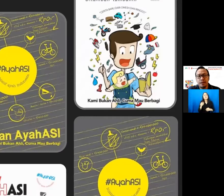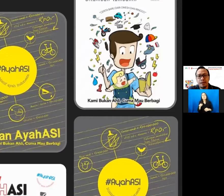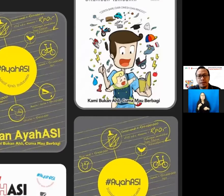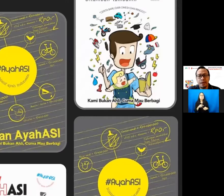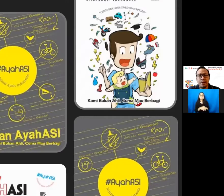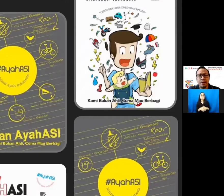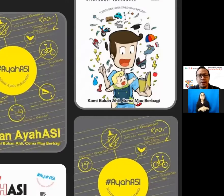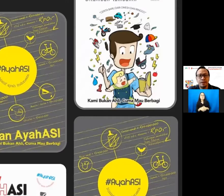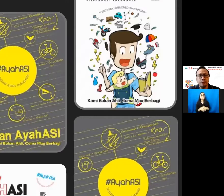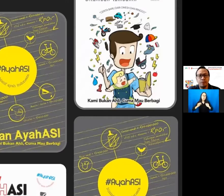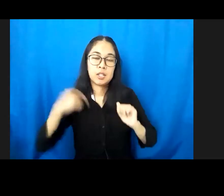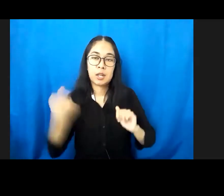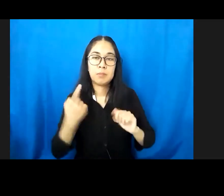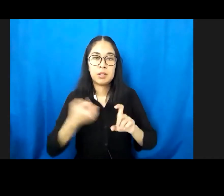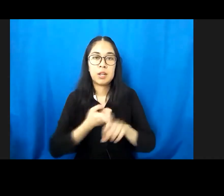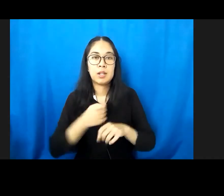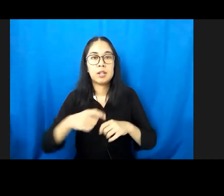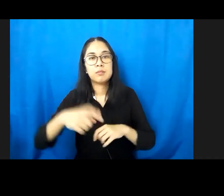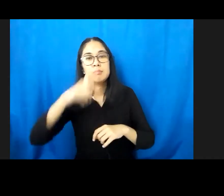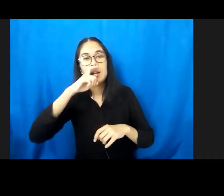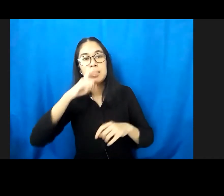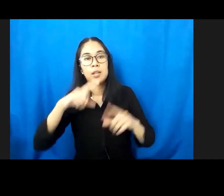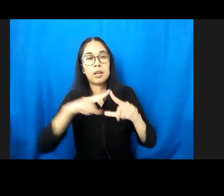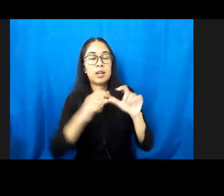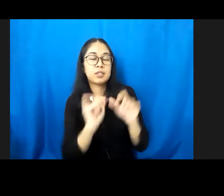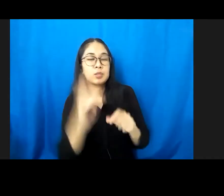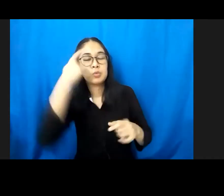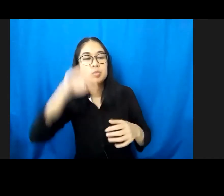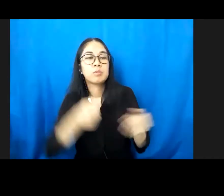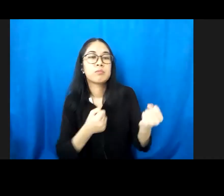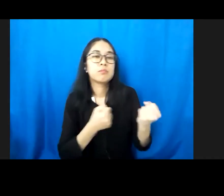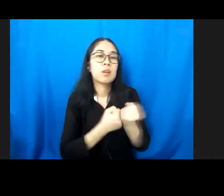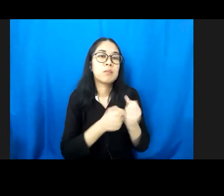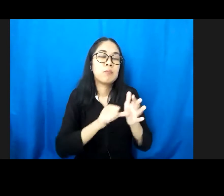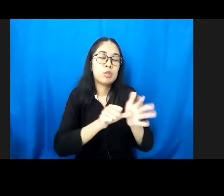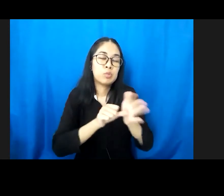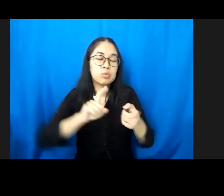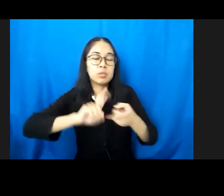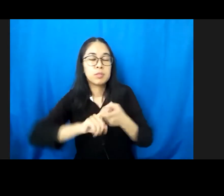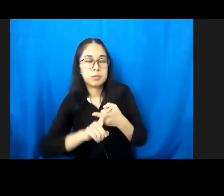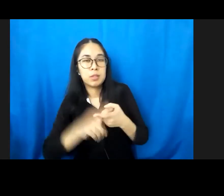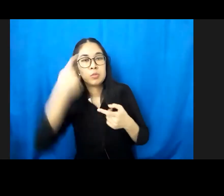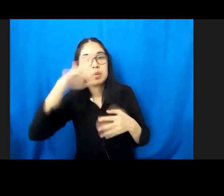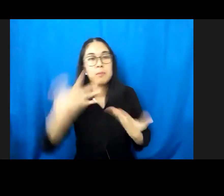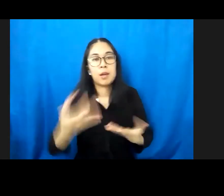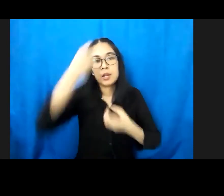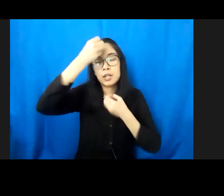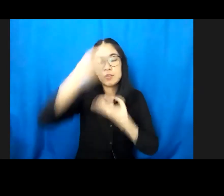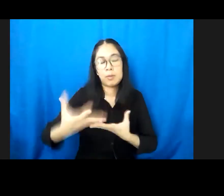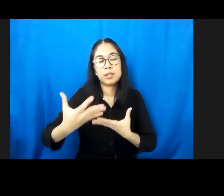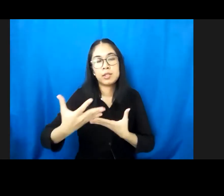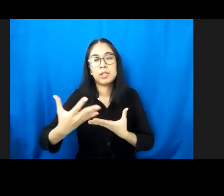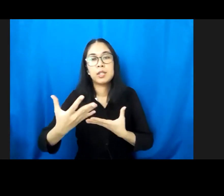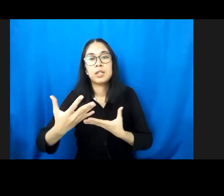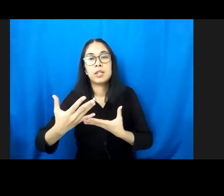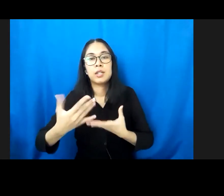dari sisi IASI untuk membantu teman-teman kita sendiri memiliki informasi soal menyusui. Harapannya tentu